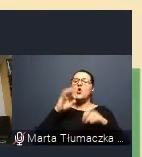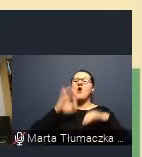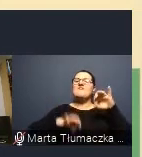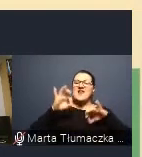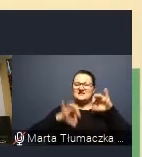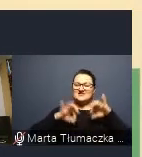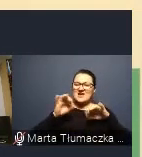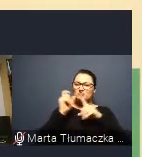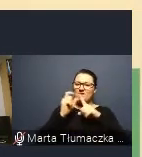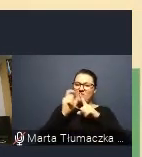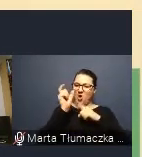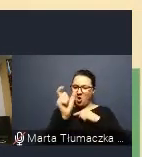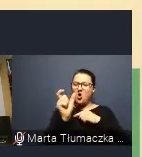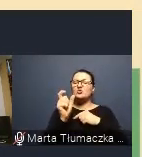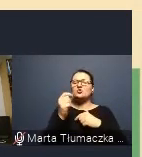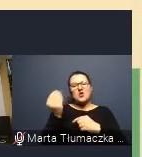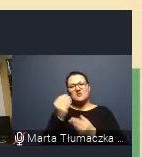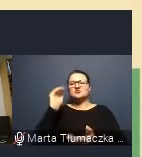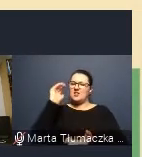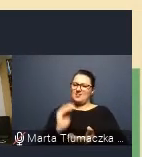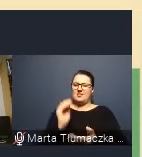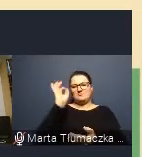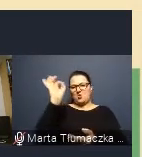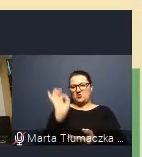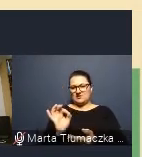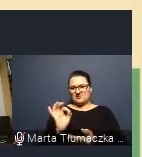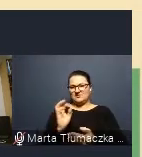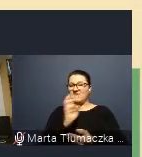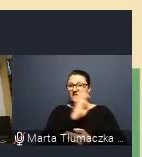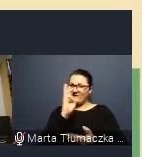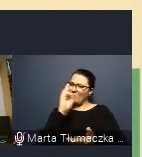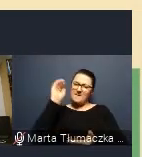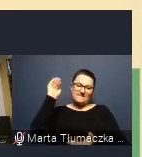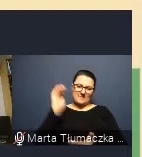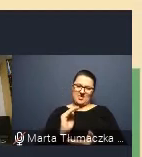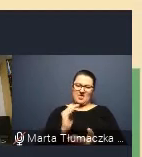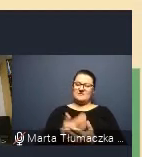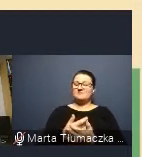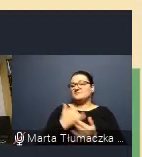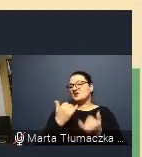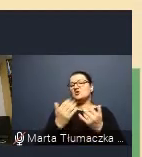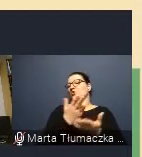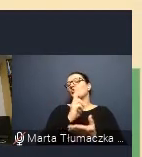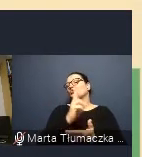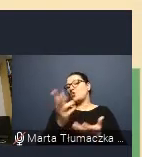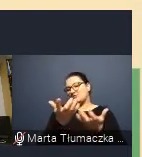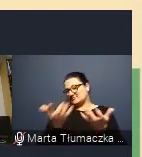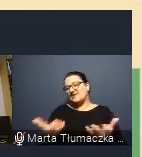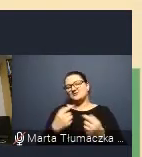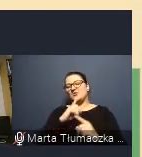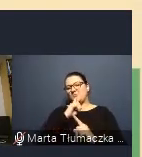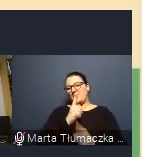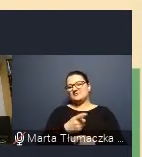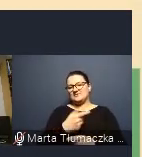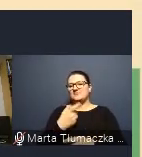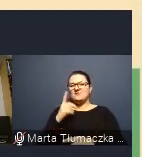dodatkowy upust od tej ceny, która jest na stronie. Także jeżeli ktoś by mógł, to zachęcam, bo naprawdę